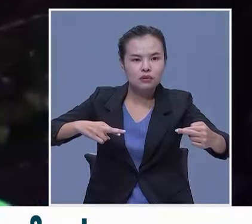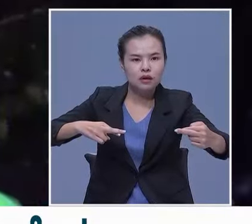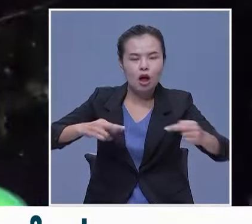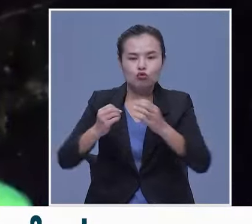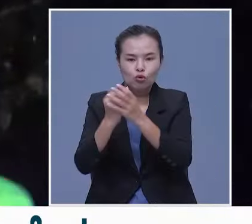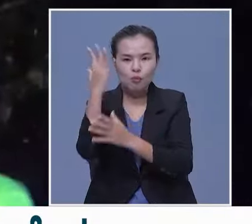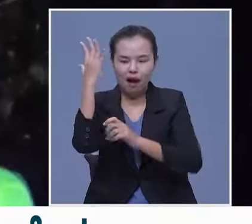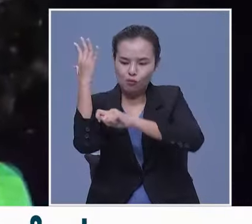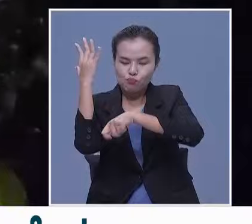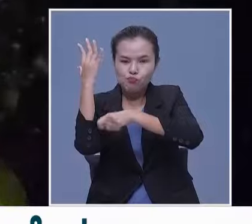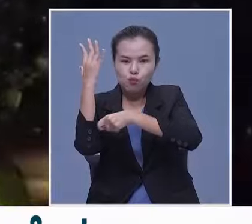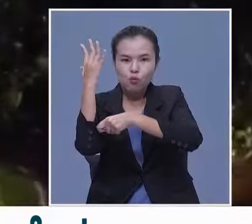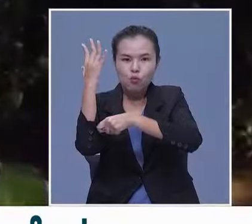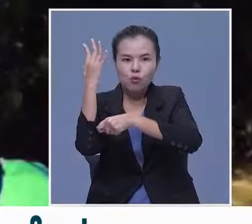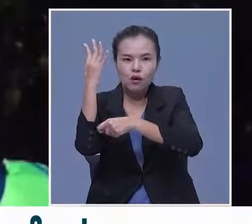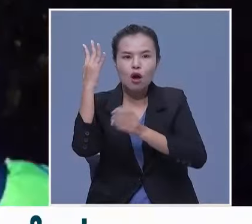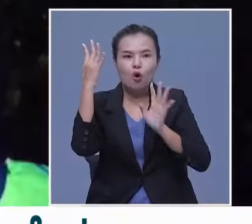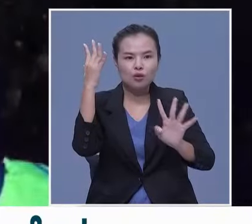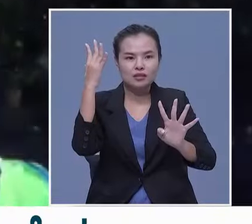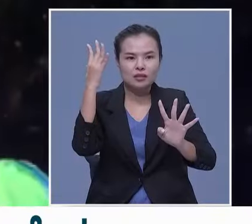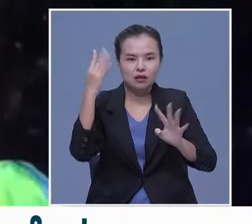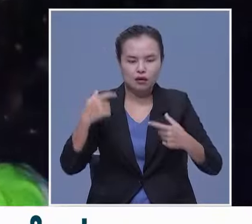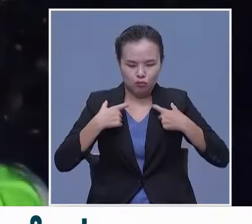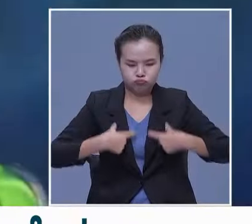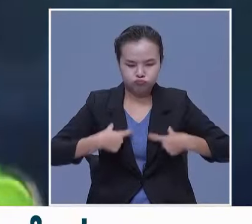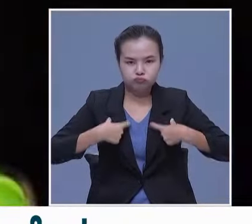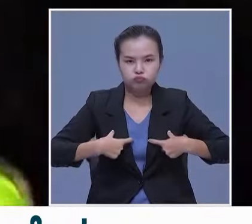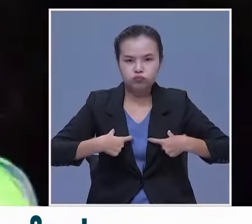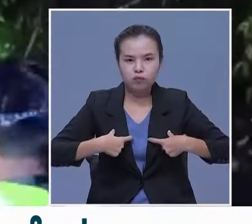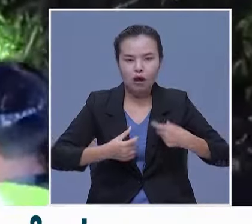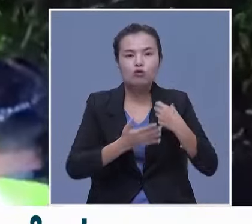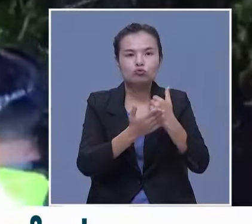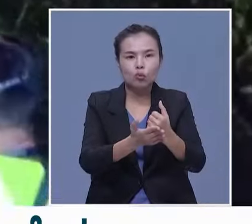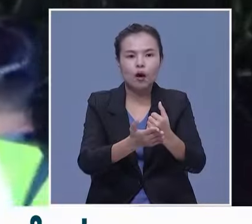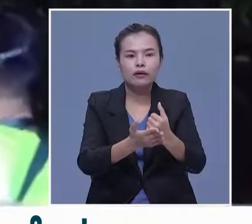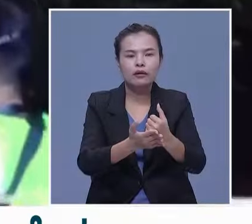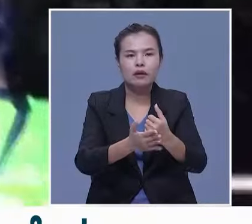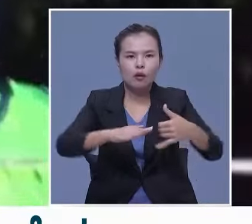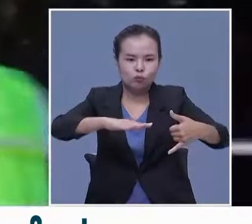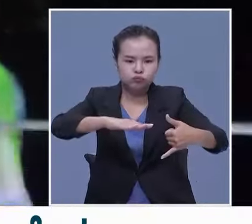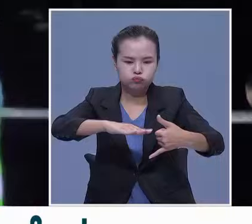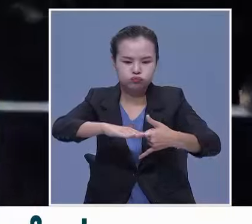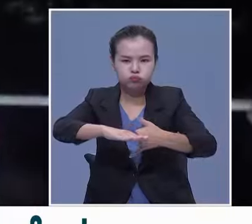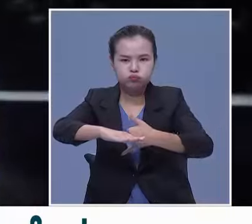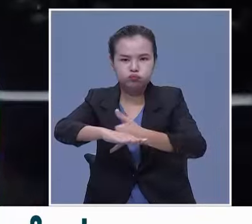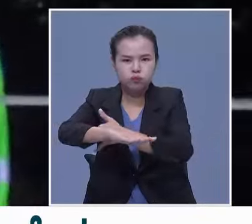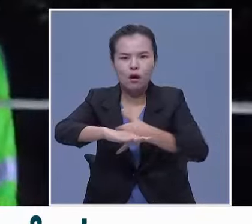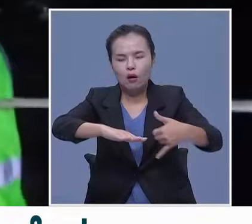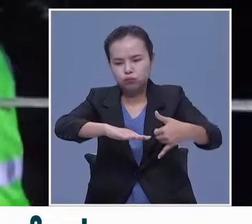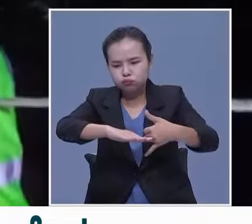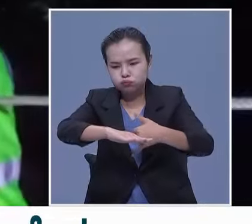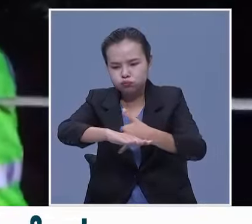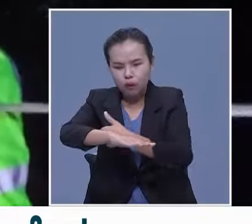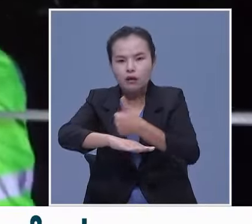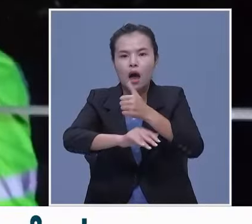กับต้นไม้ใหญ่ค่ะก่อนที่จะให้ทั้ง 4คนนั้นใส่เสื้อชู้ชีพแล้วก็ช่วยทั้ง 4คนสามารถข้ามฝั่งมาได้อย่างปลอดภัยนะ